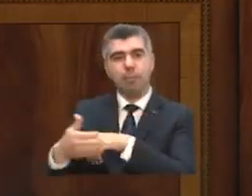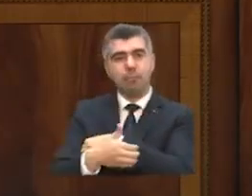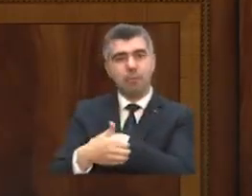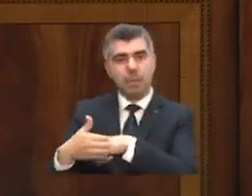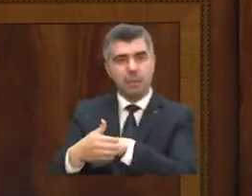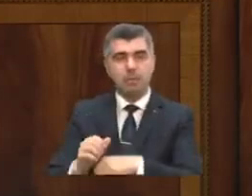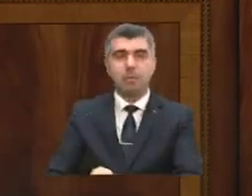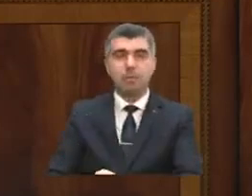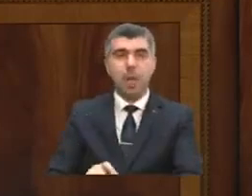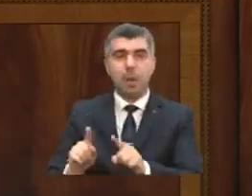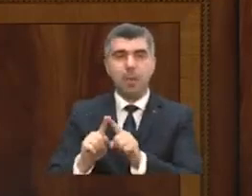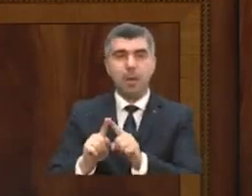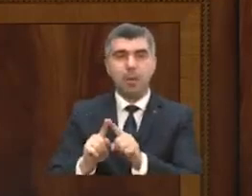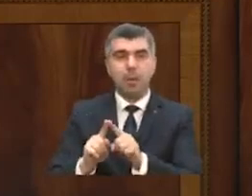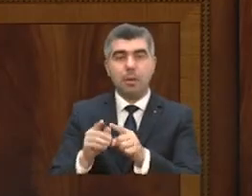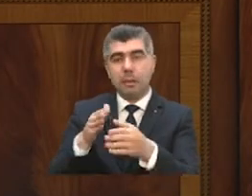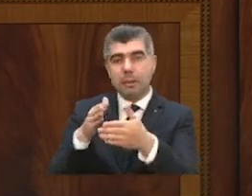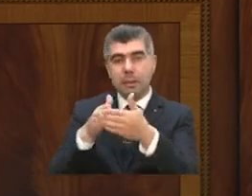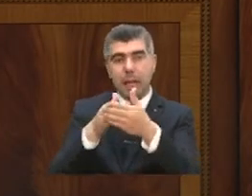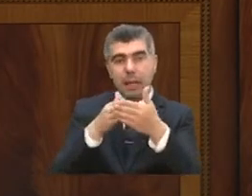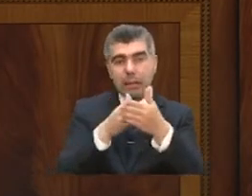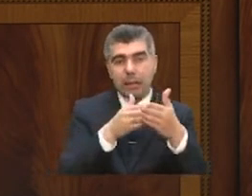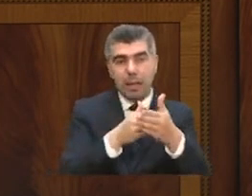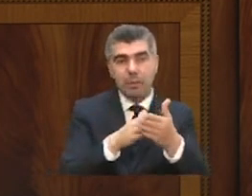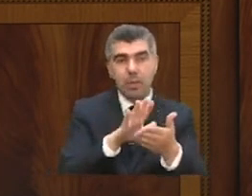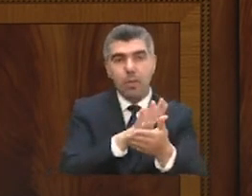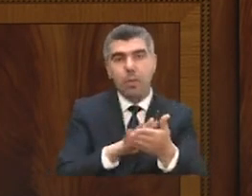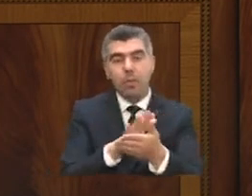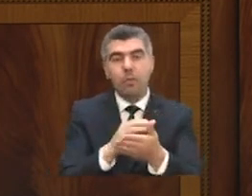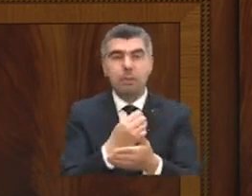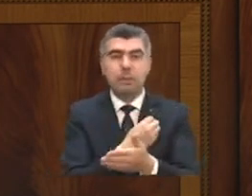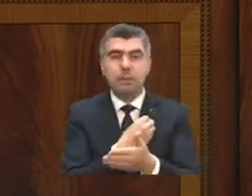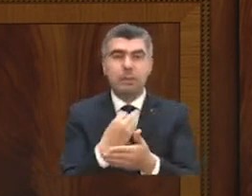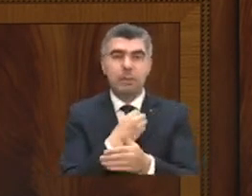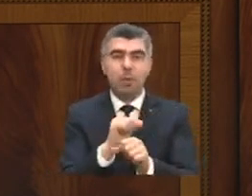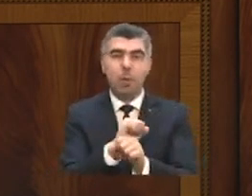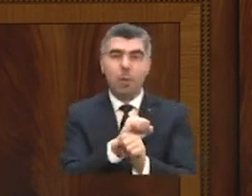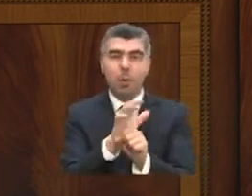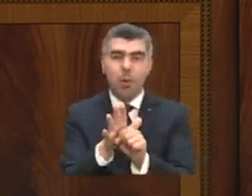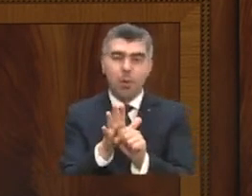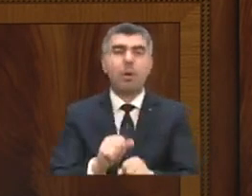المتزايدة التي تفرضها الأزمة الصحية العالمية من جهة،